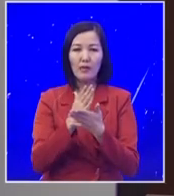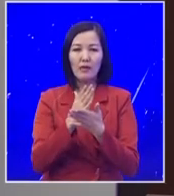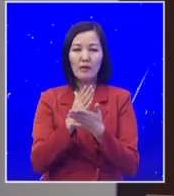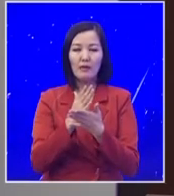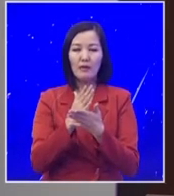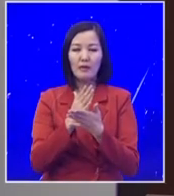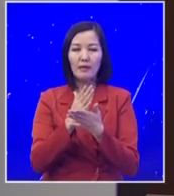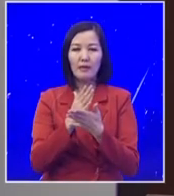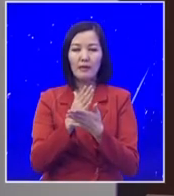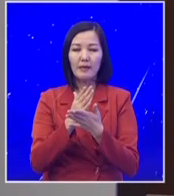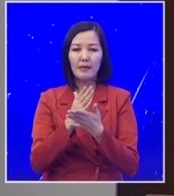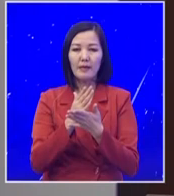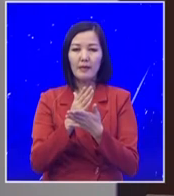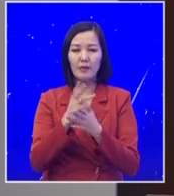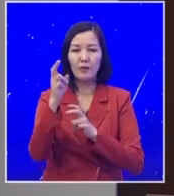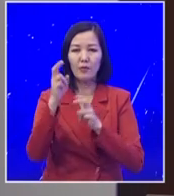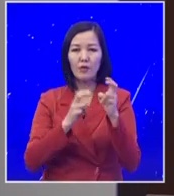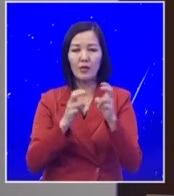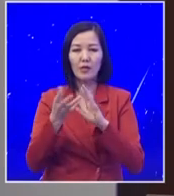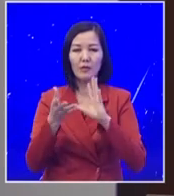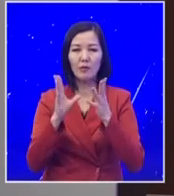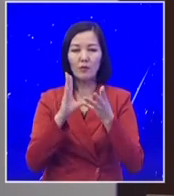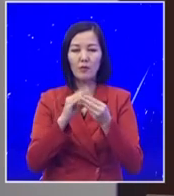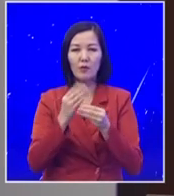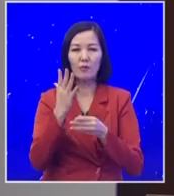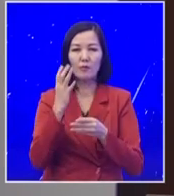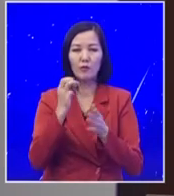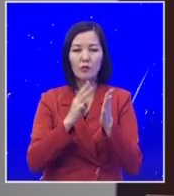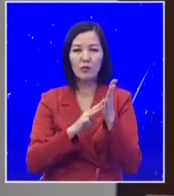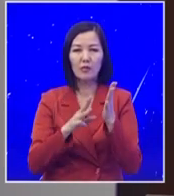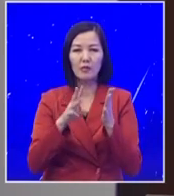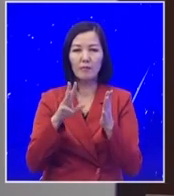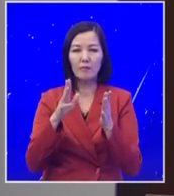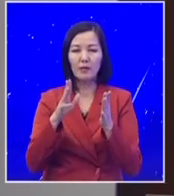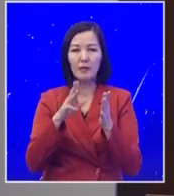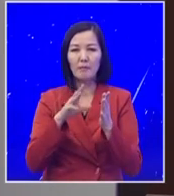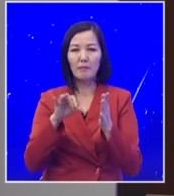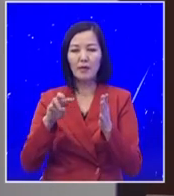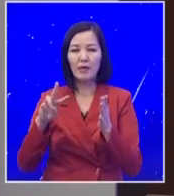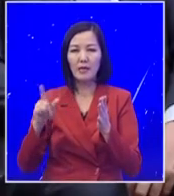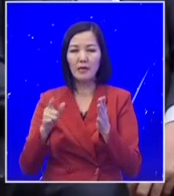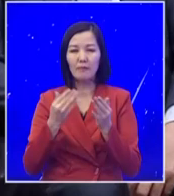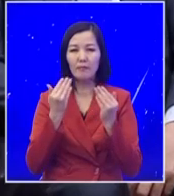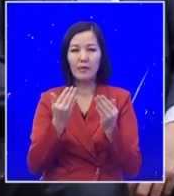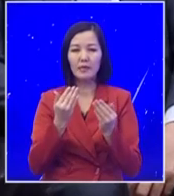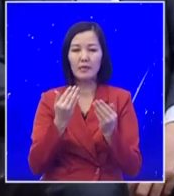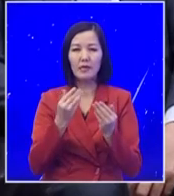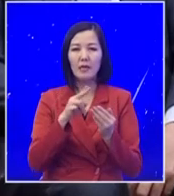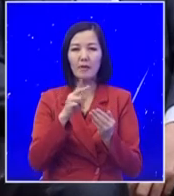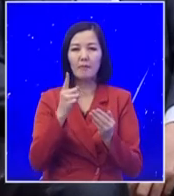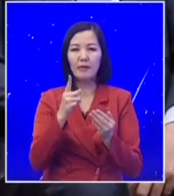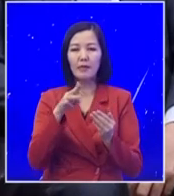жылы өнеркәсіптің көлемі 580 миллиардтай болған. Қазір біз 1 триллион болды.